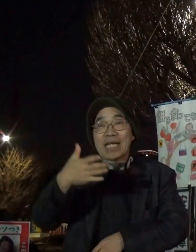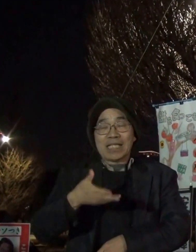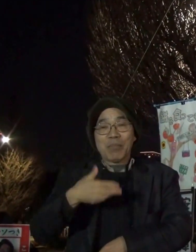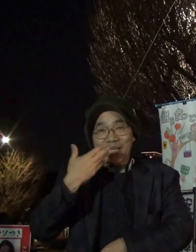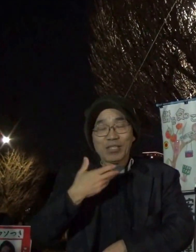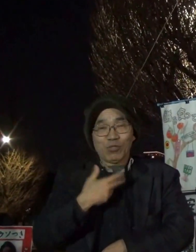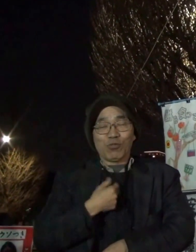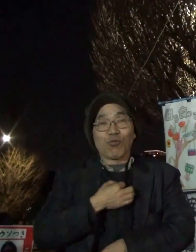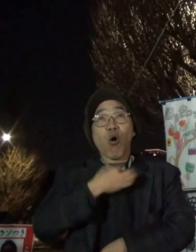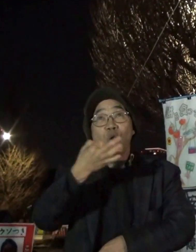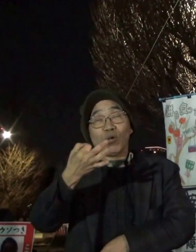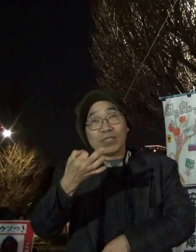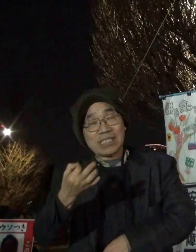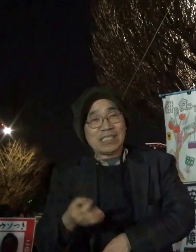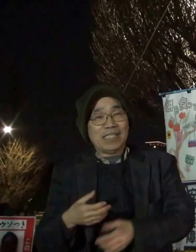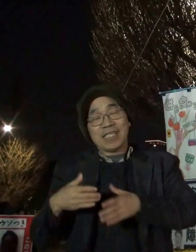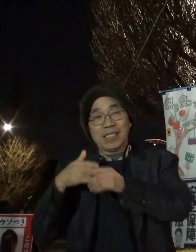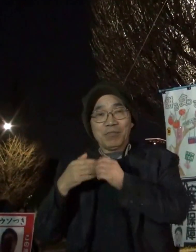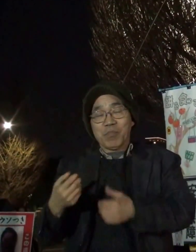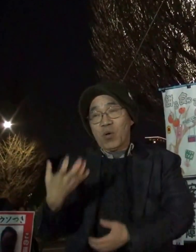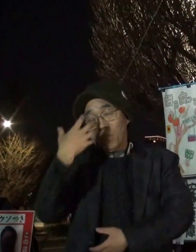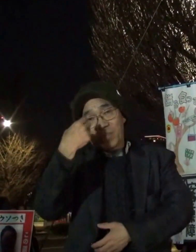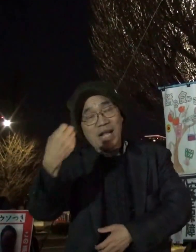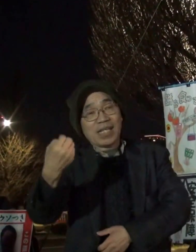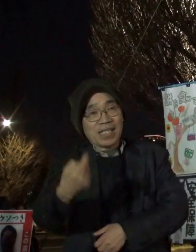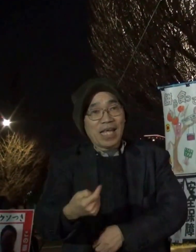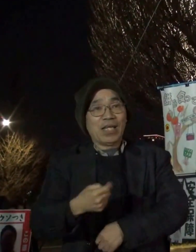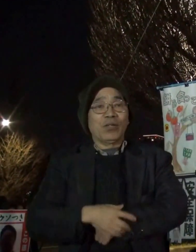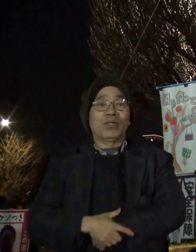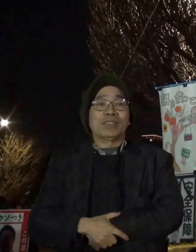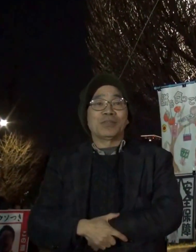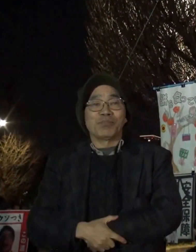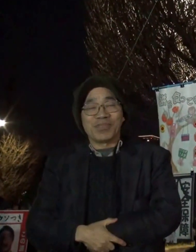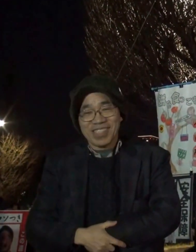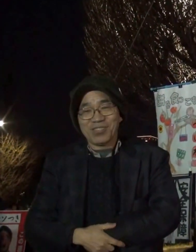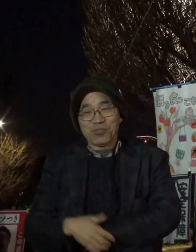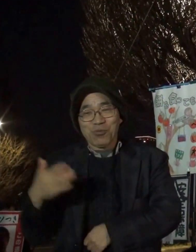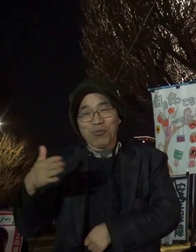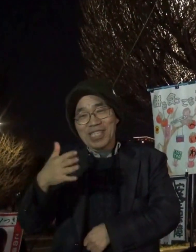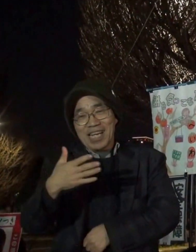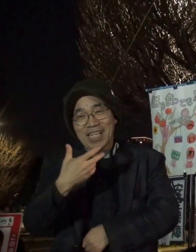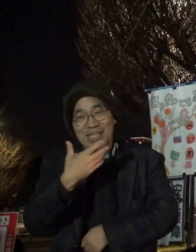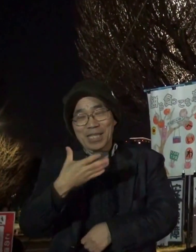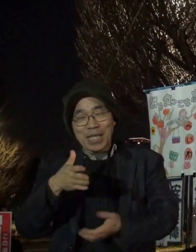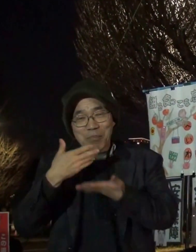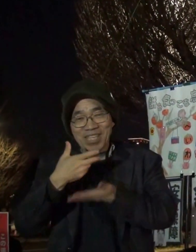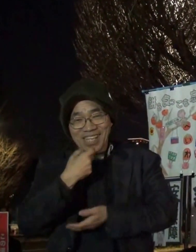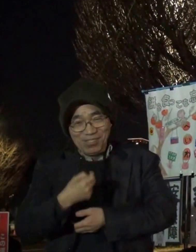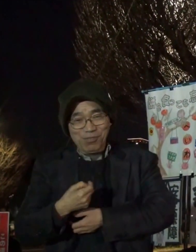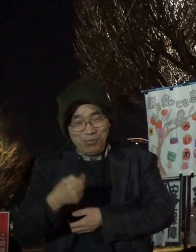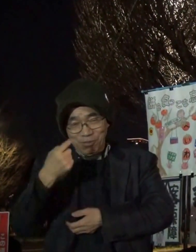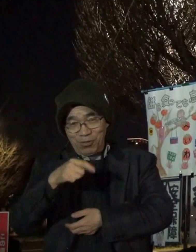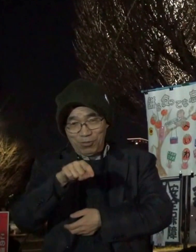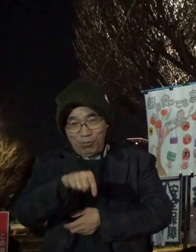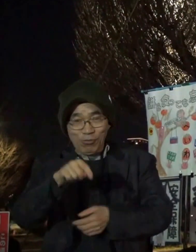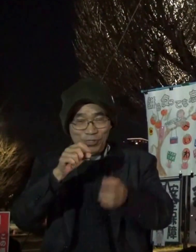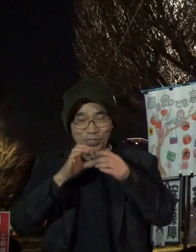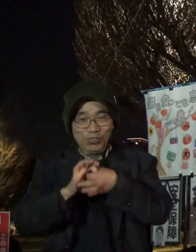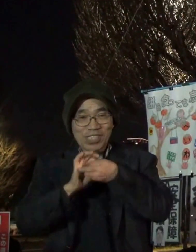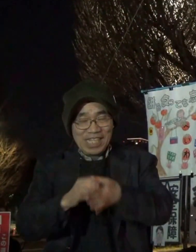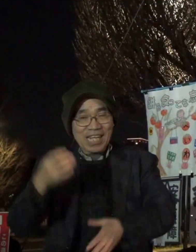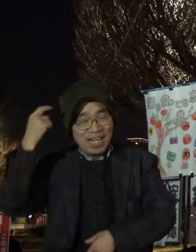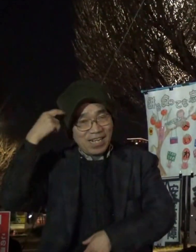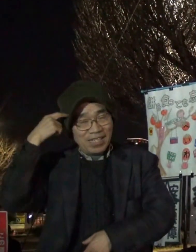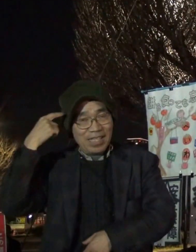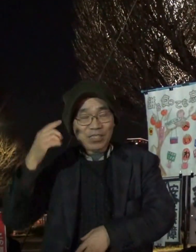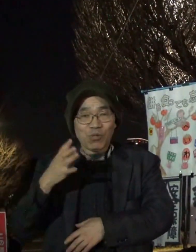実はその飛鳥さんのお魚食べたいっていうのをちょっと今日深く考察してみたいなと思ってるんですが、実は今から約10